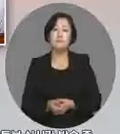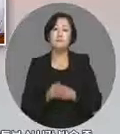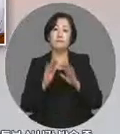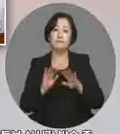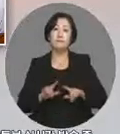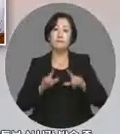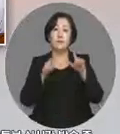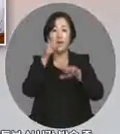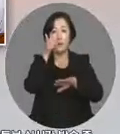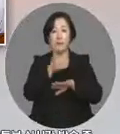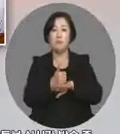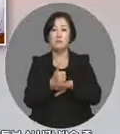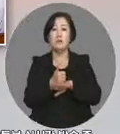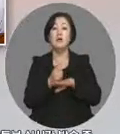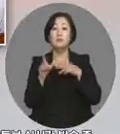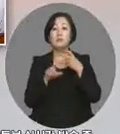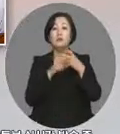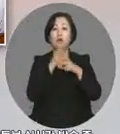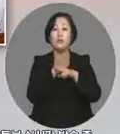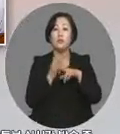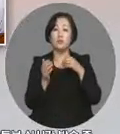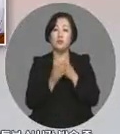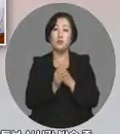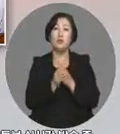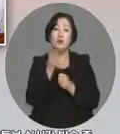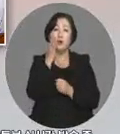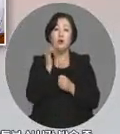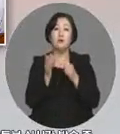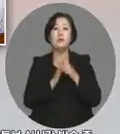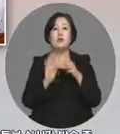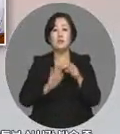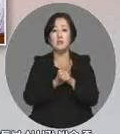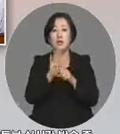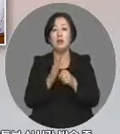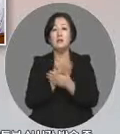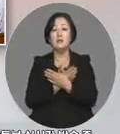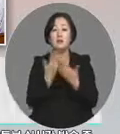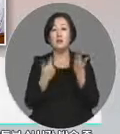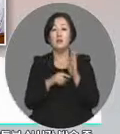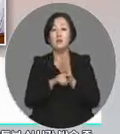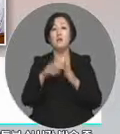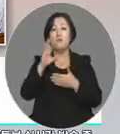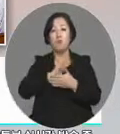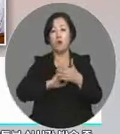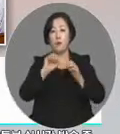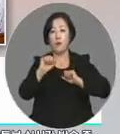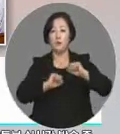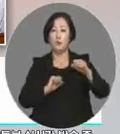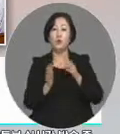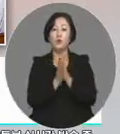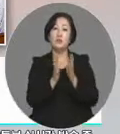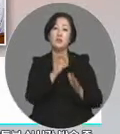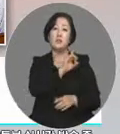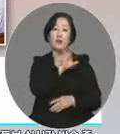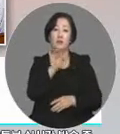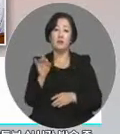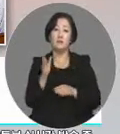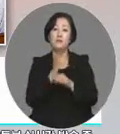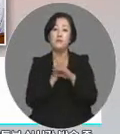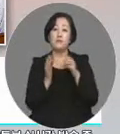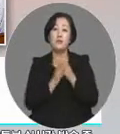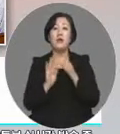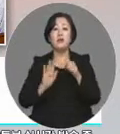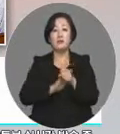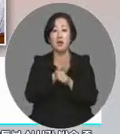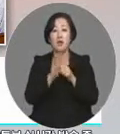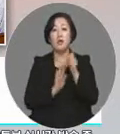네, 올해 마지막 달로 접어들면서 울산에도 이웃사랑을 실천할 모금 활동이 곳곳에서 시작됐습니다.